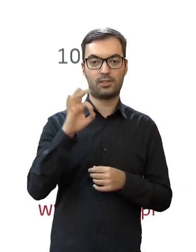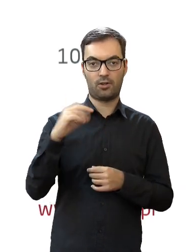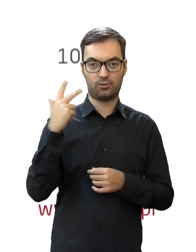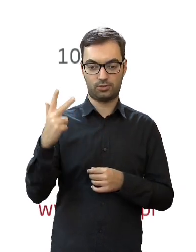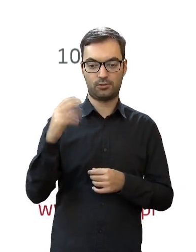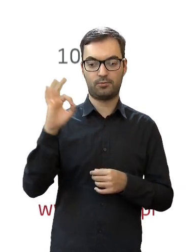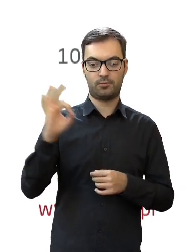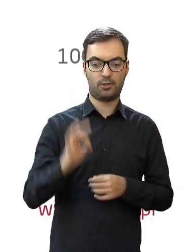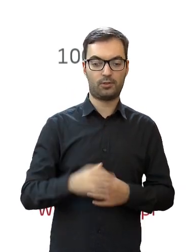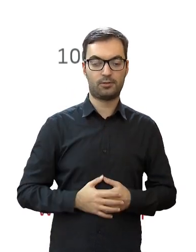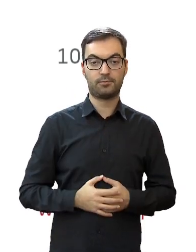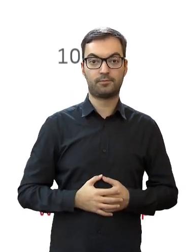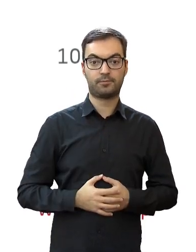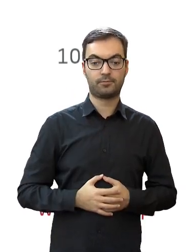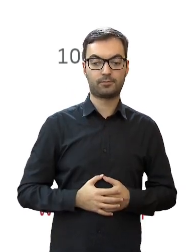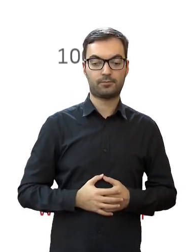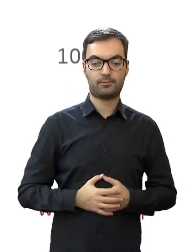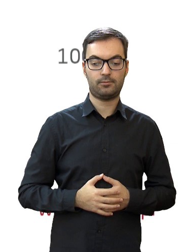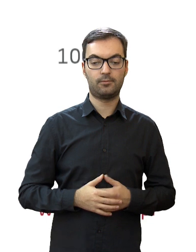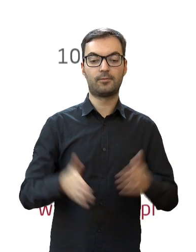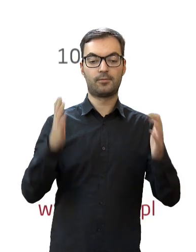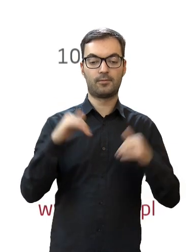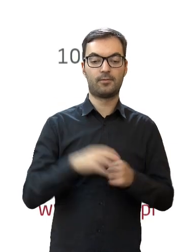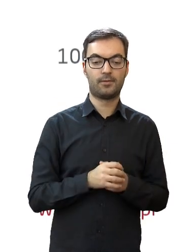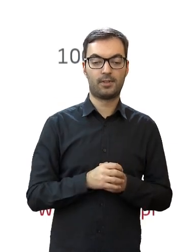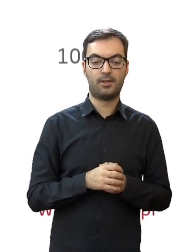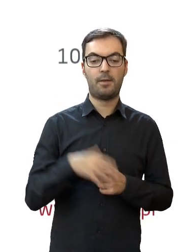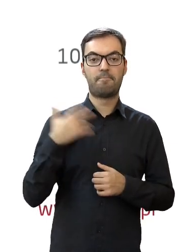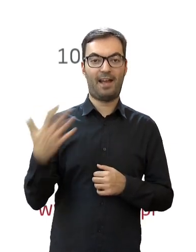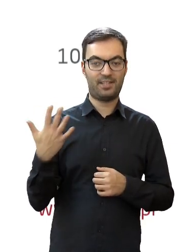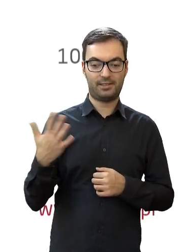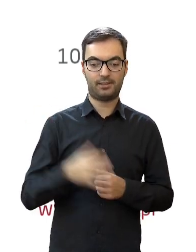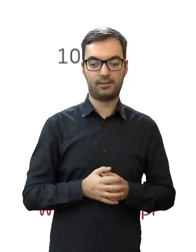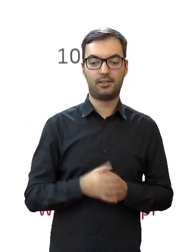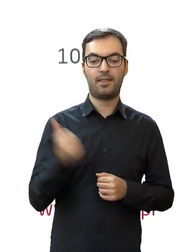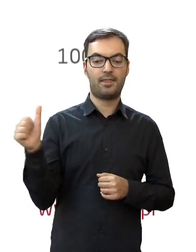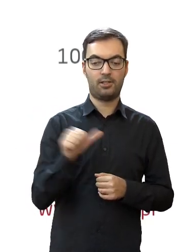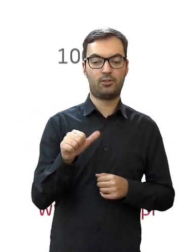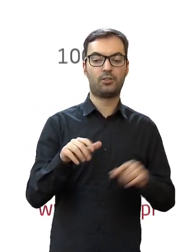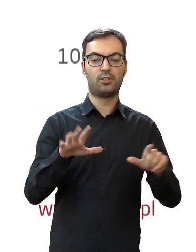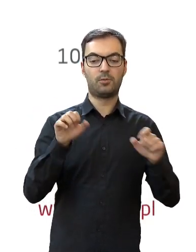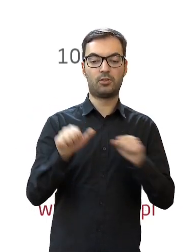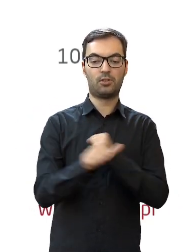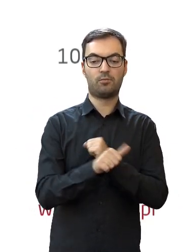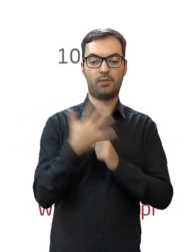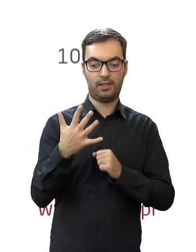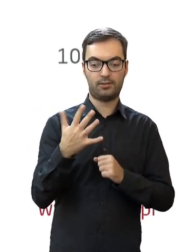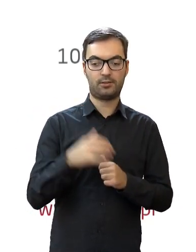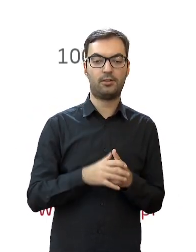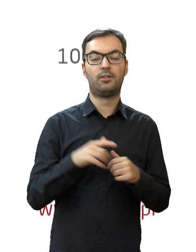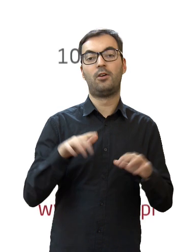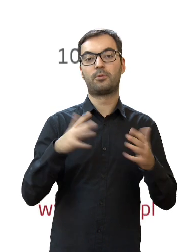,03%. Komitet Wyborczy Prawica 1765